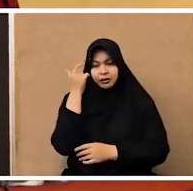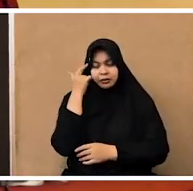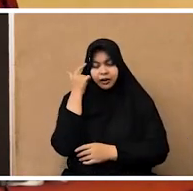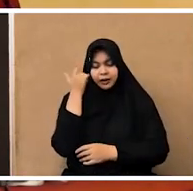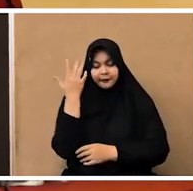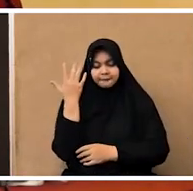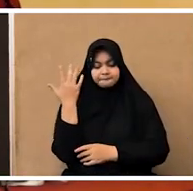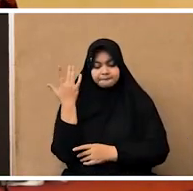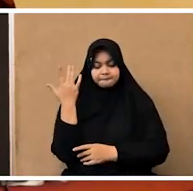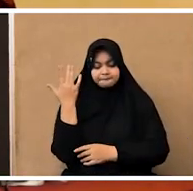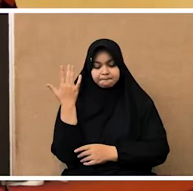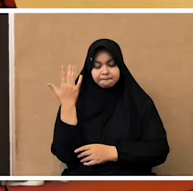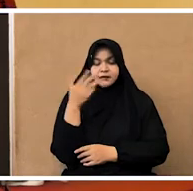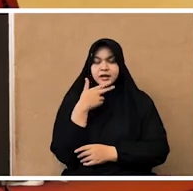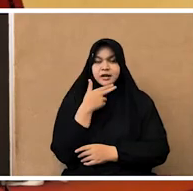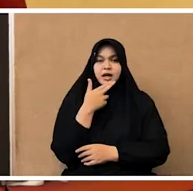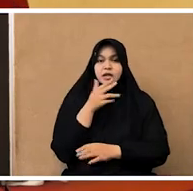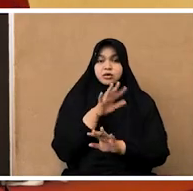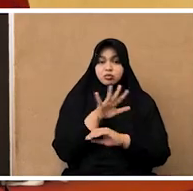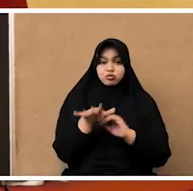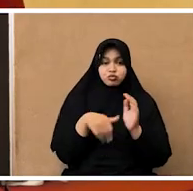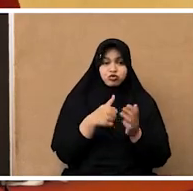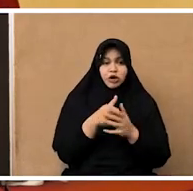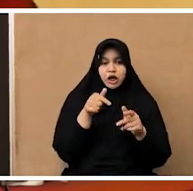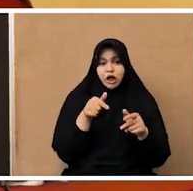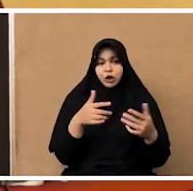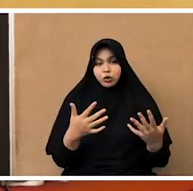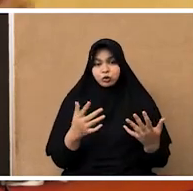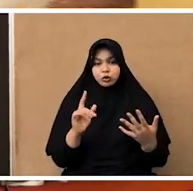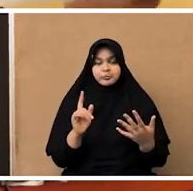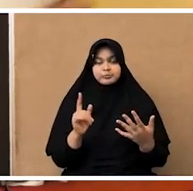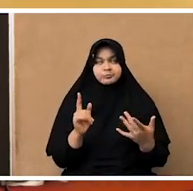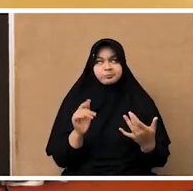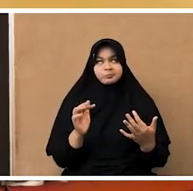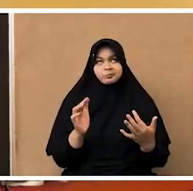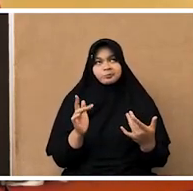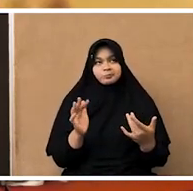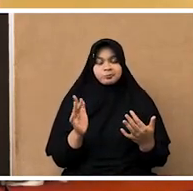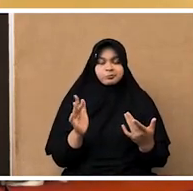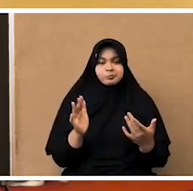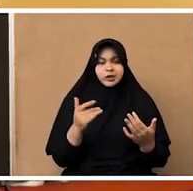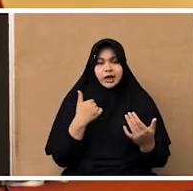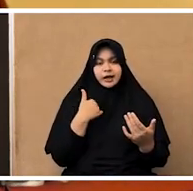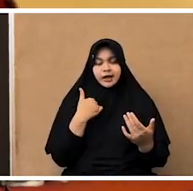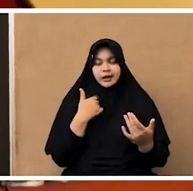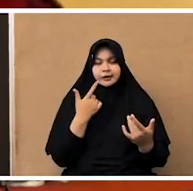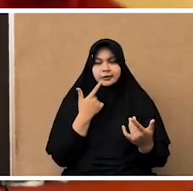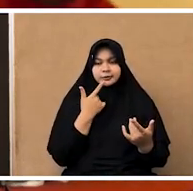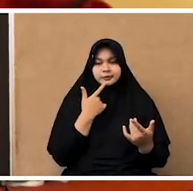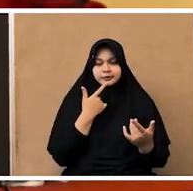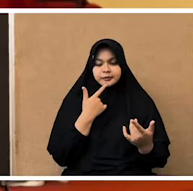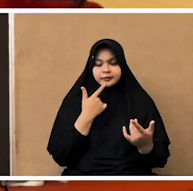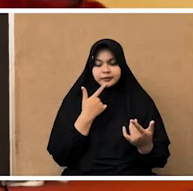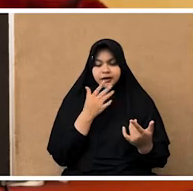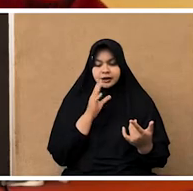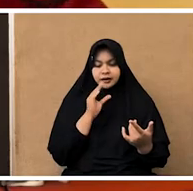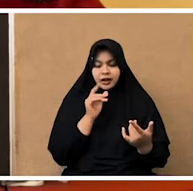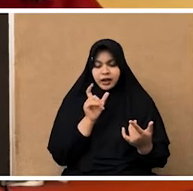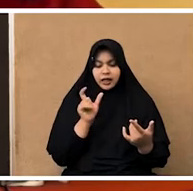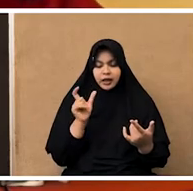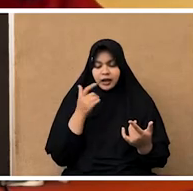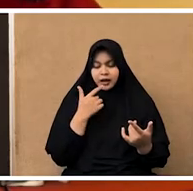bahwa semua itu tentu ini ya Ada apa ya namanya bahasanya